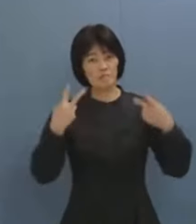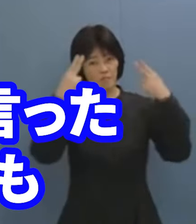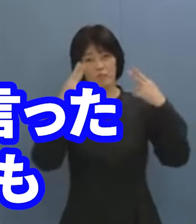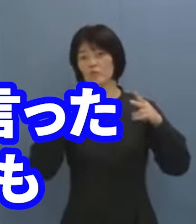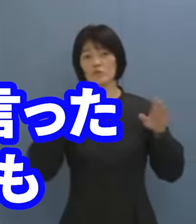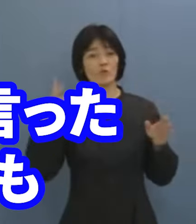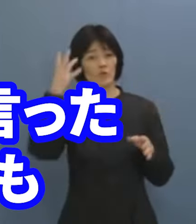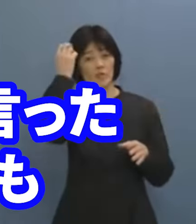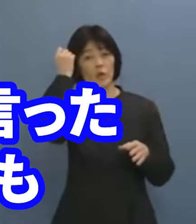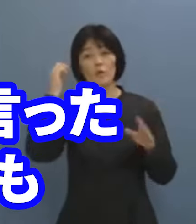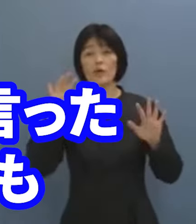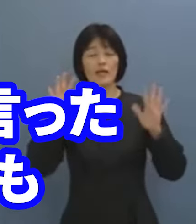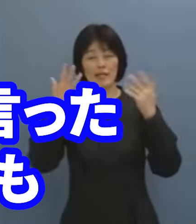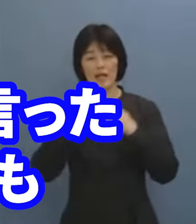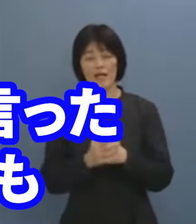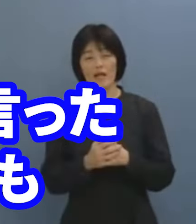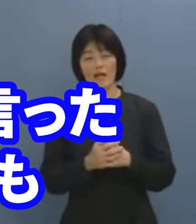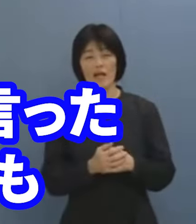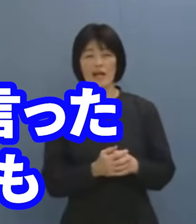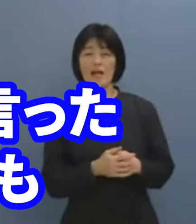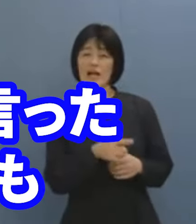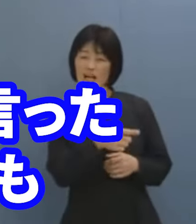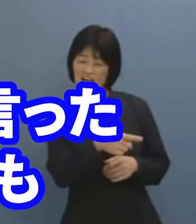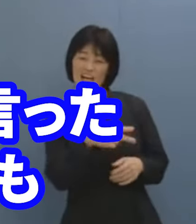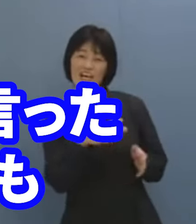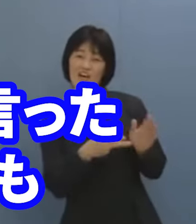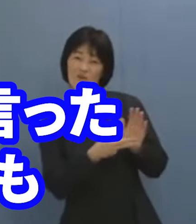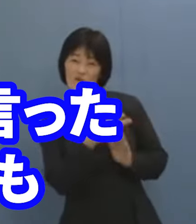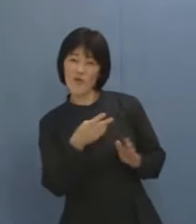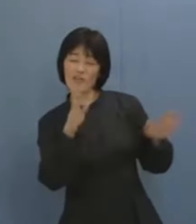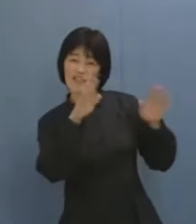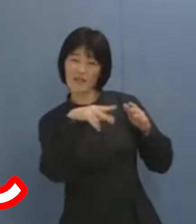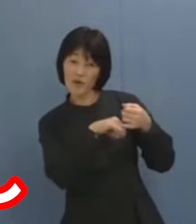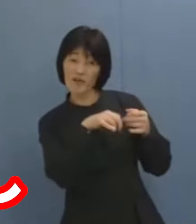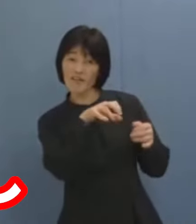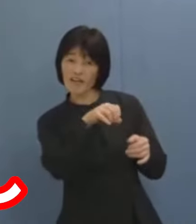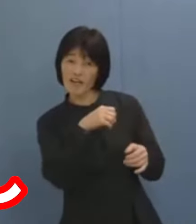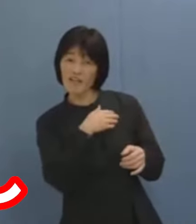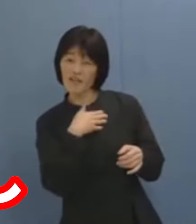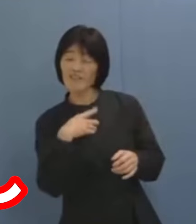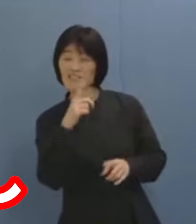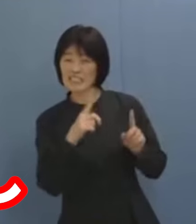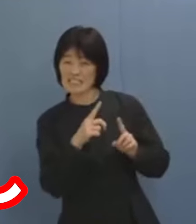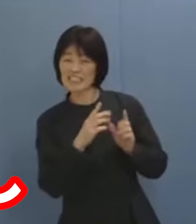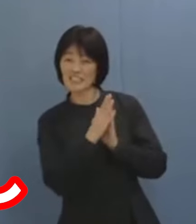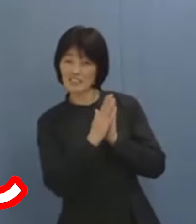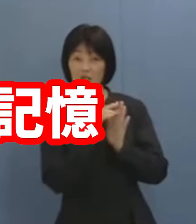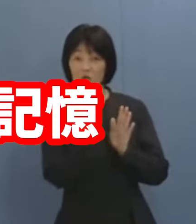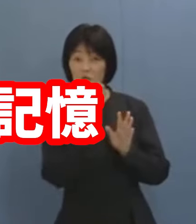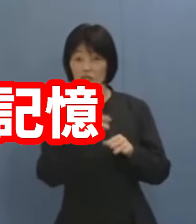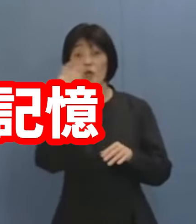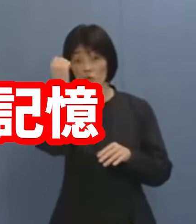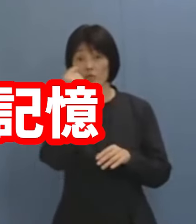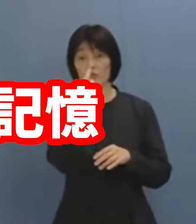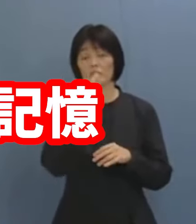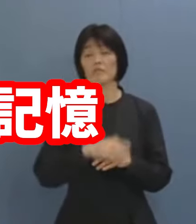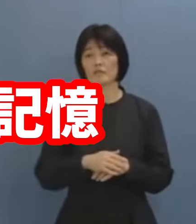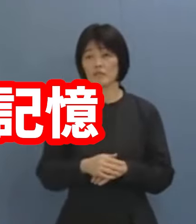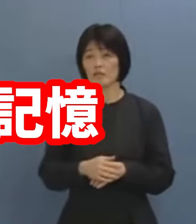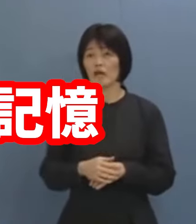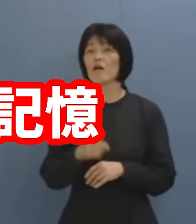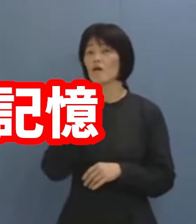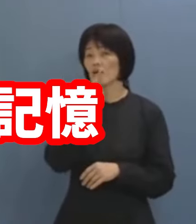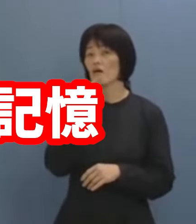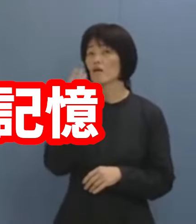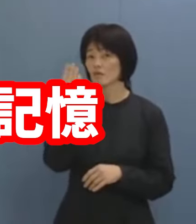に、なんとかないのかなって言った記憶はありますけども、はい、 激怒した記憶もないし、知事だぞと言